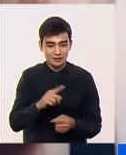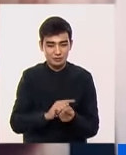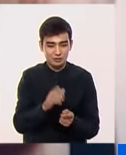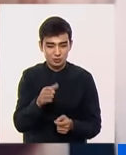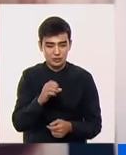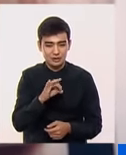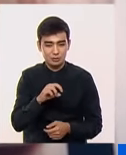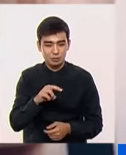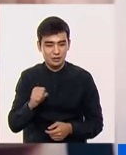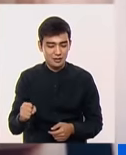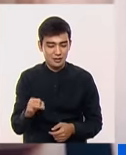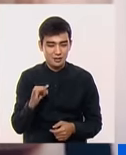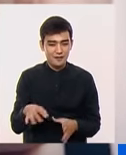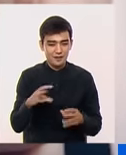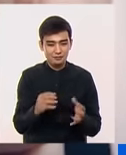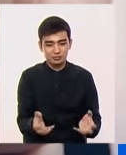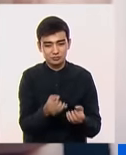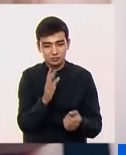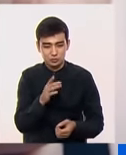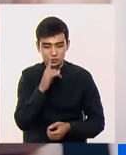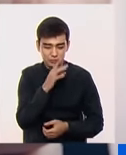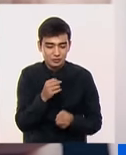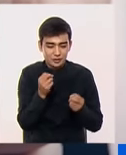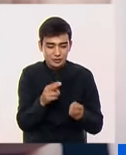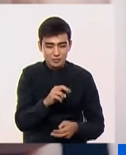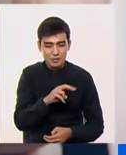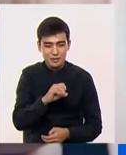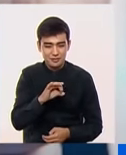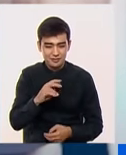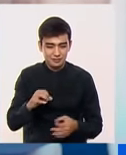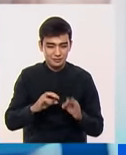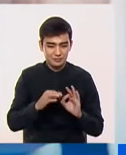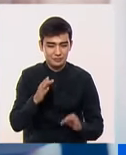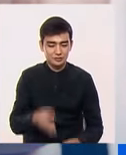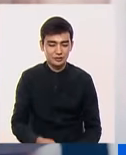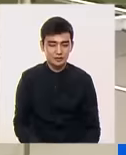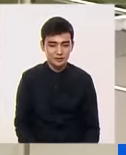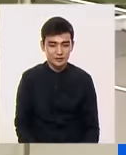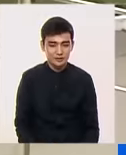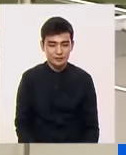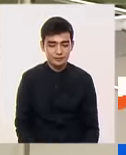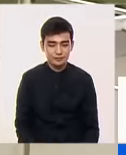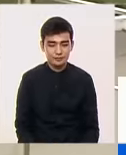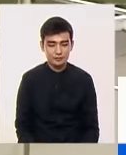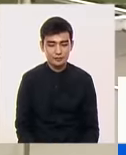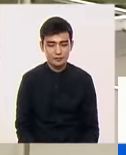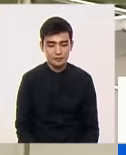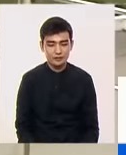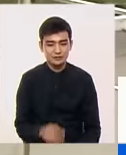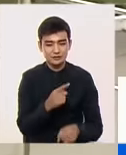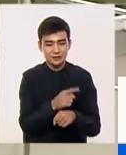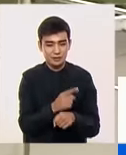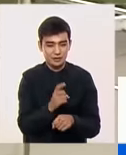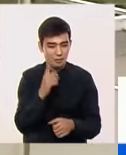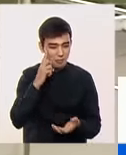н.п. но не все поддерживают такую инициативу полина булава расскажет подробнее запрета на